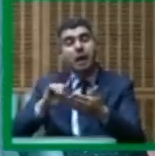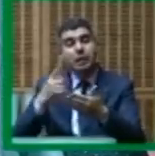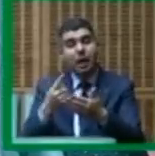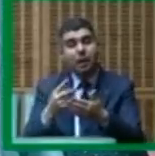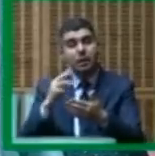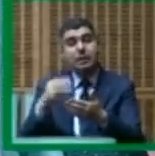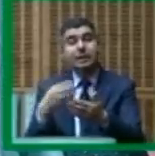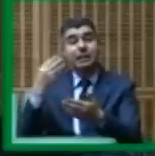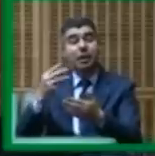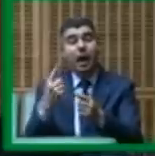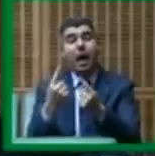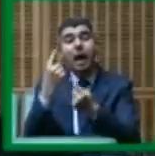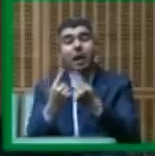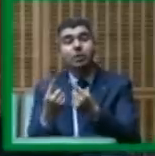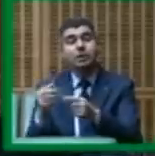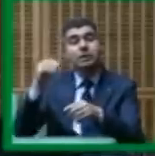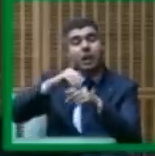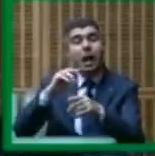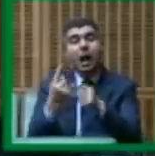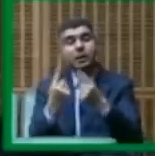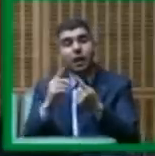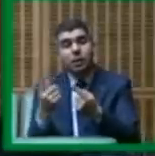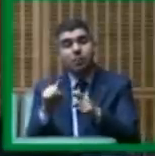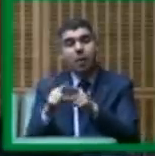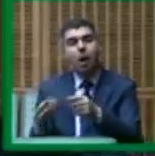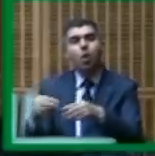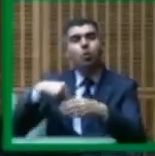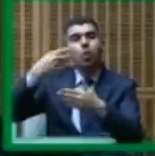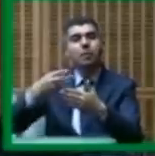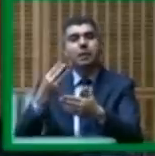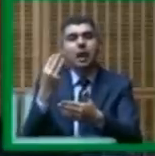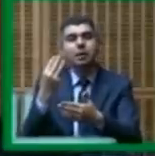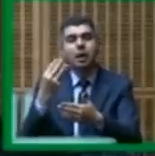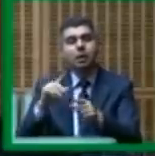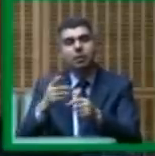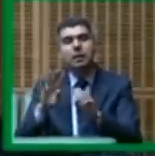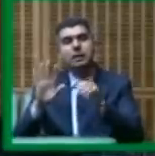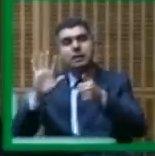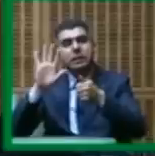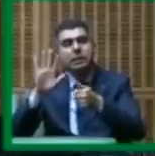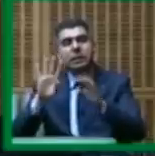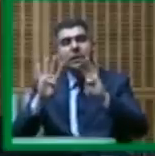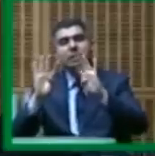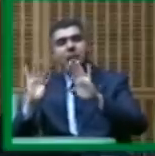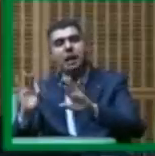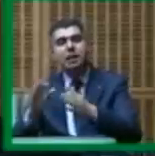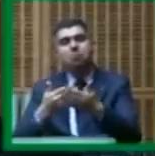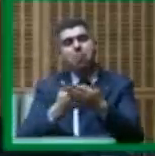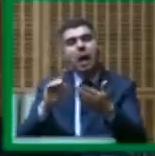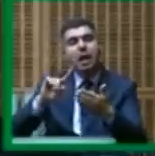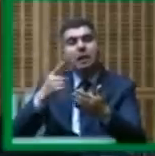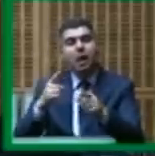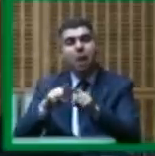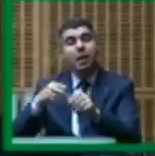الثالث 11 زائد 11، العام اللي من بعد 3 ديال المرات. ديروا الحساب وتشوفوا بين 60-80 مليار ديال الدرهم إلا احتسبتيو